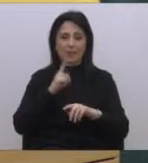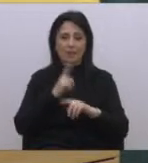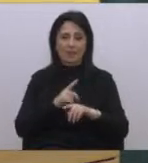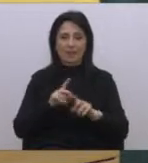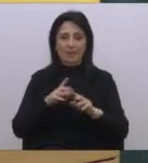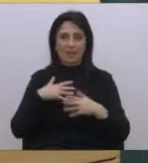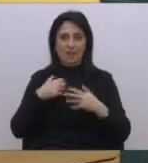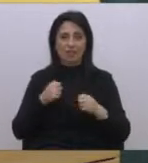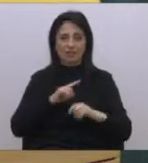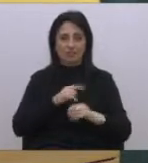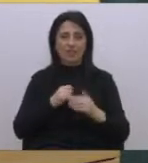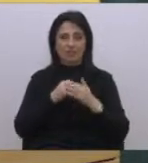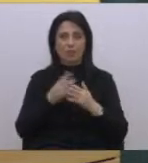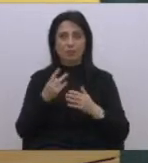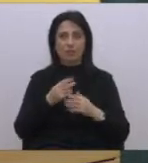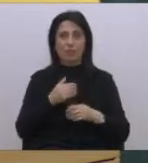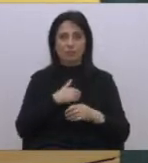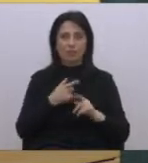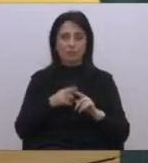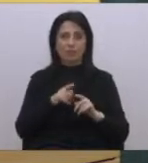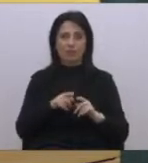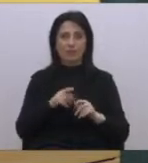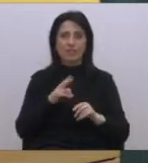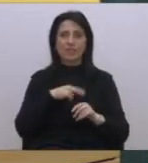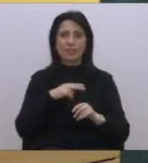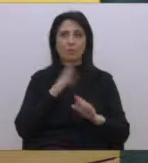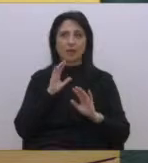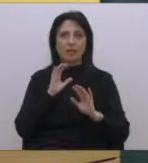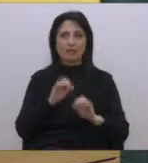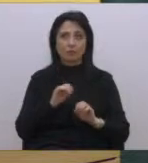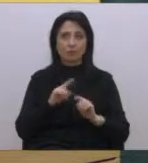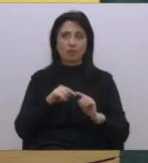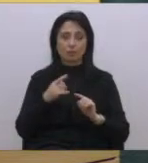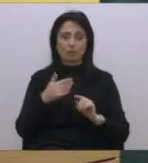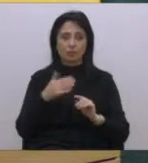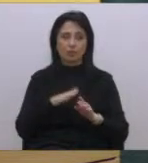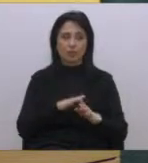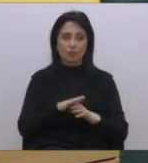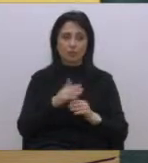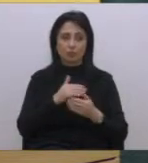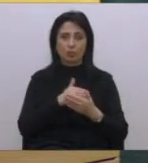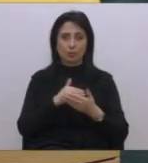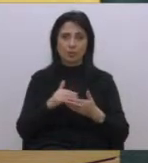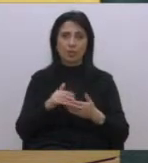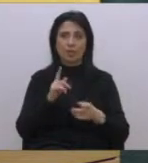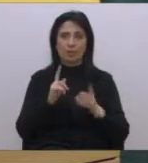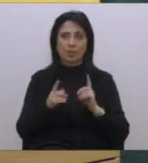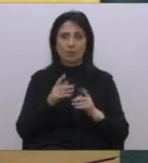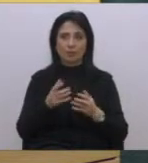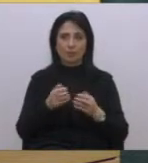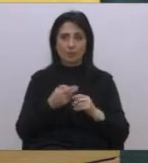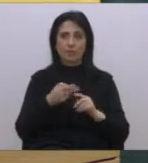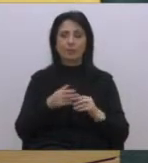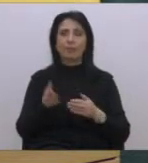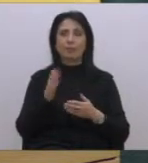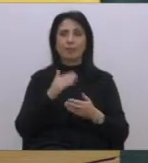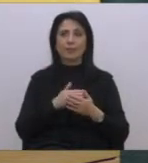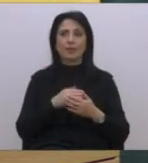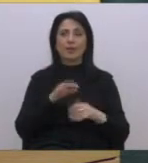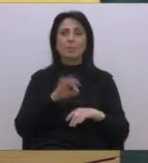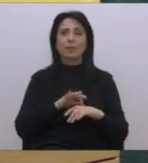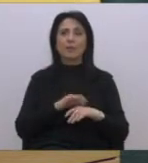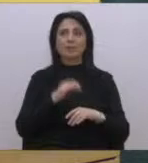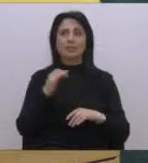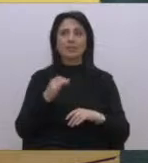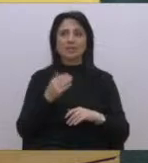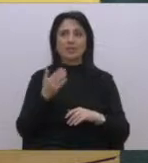Sistem, Iskazlirebis, Pistaime, Dimaxrom, sa Parlamentul, Harte, Cerci, Deșem, de Cucu, Axul, Bistoneze, Rialurat, Mivitat, Imședex, Paciente, Bis,